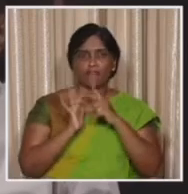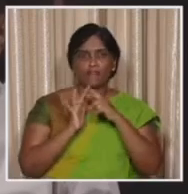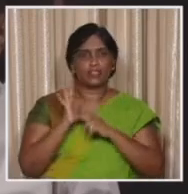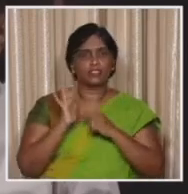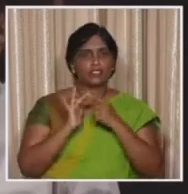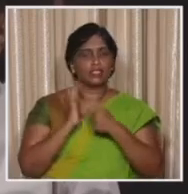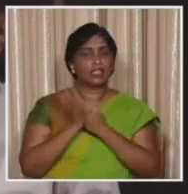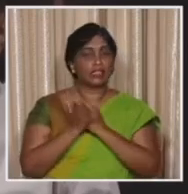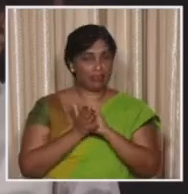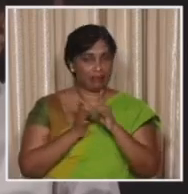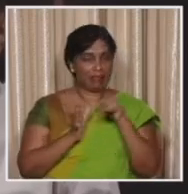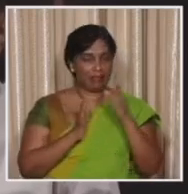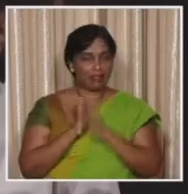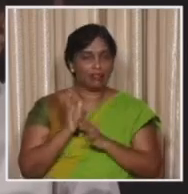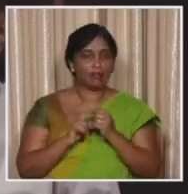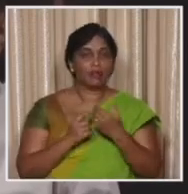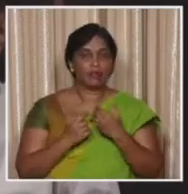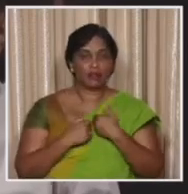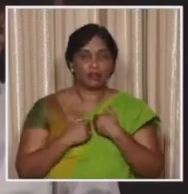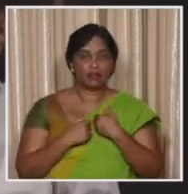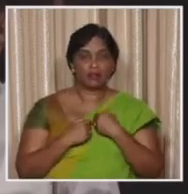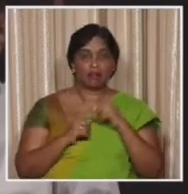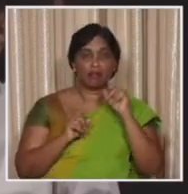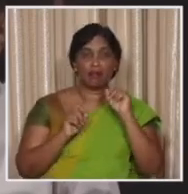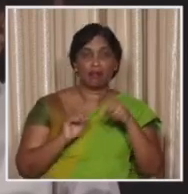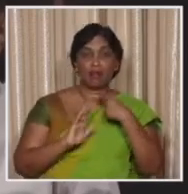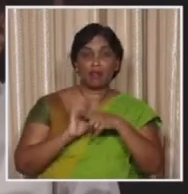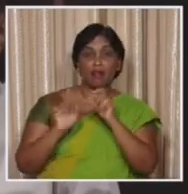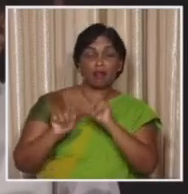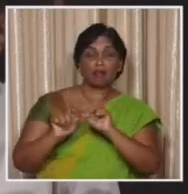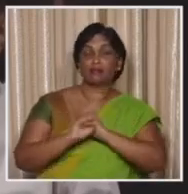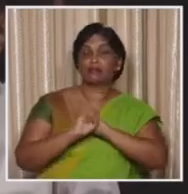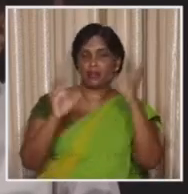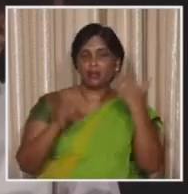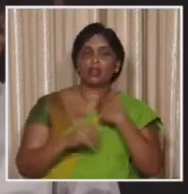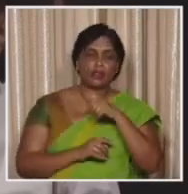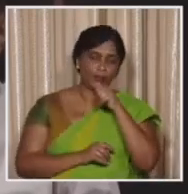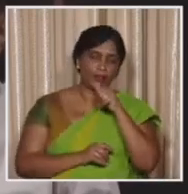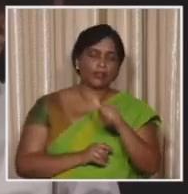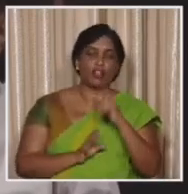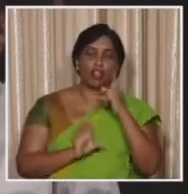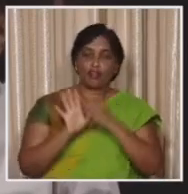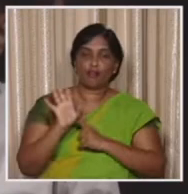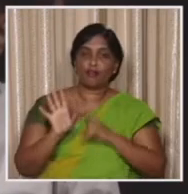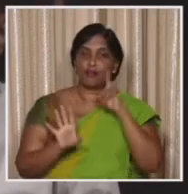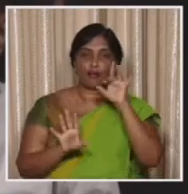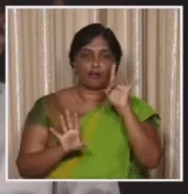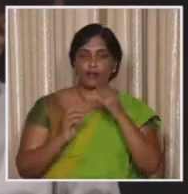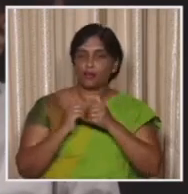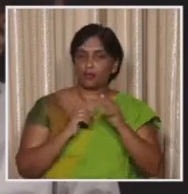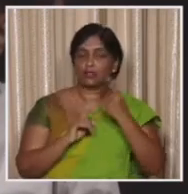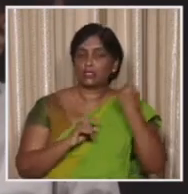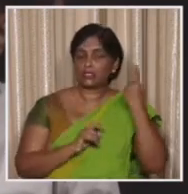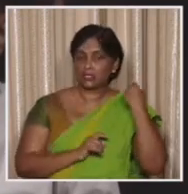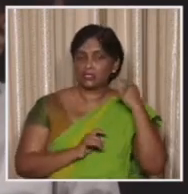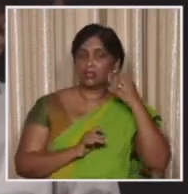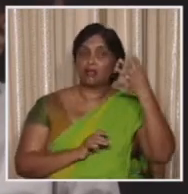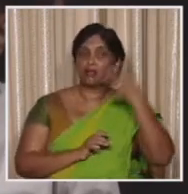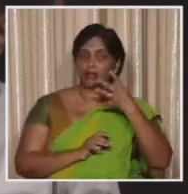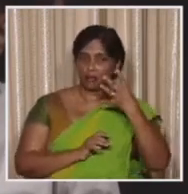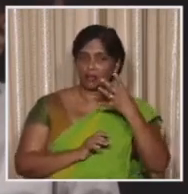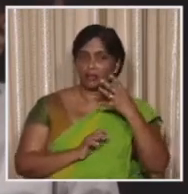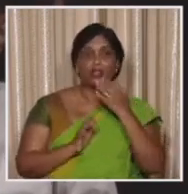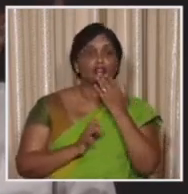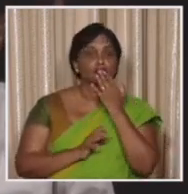මන්ත්‍රීතුමා අපි බ්‍රෑන්ඩින් කැම්පේන් එකක් කරලා නැහැ කියලා. ඒක ඇත්ත. අවුරුදු 15කට කරලා තිබුණේ නැහැ. හැබැයි ගිය 4 වෙනිදා, ඒ